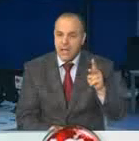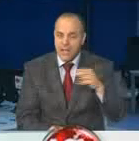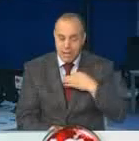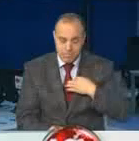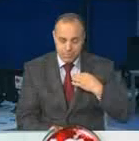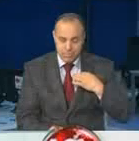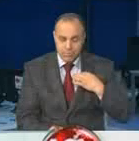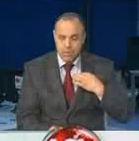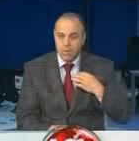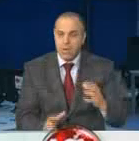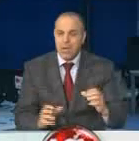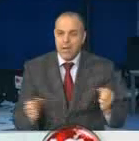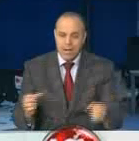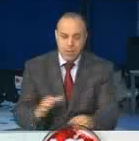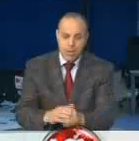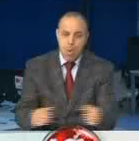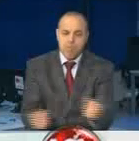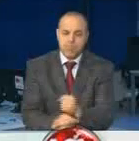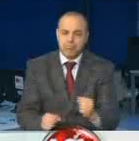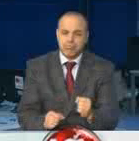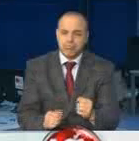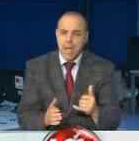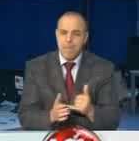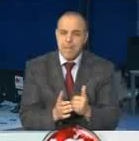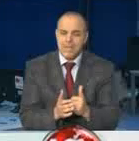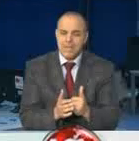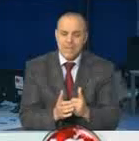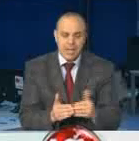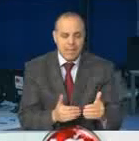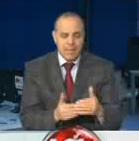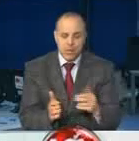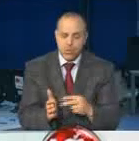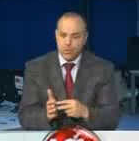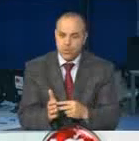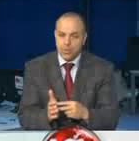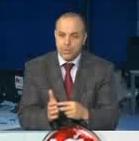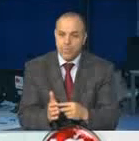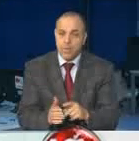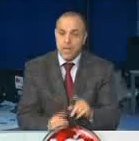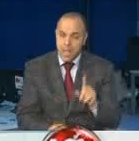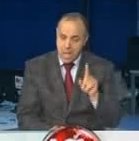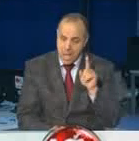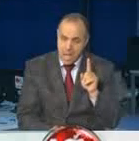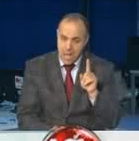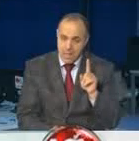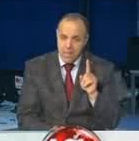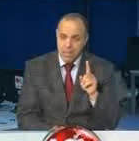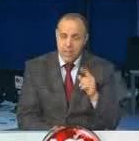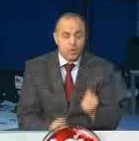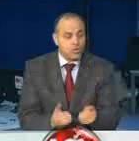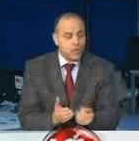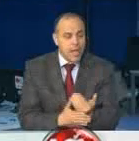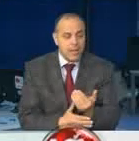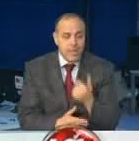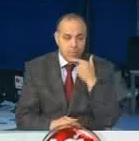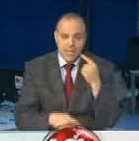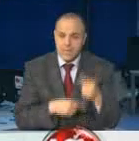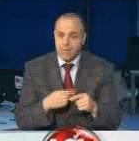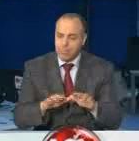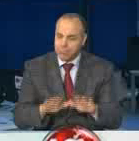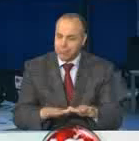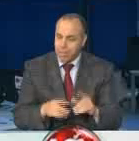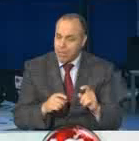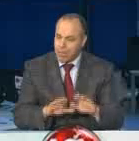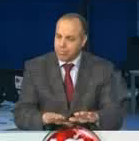المدنيين جراء انفجار سيارة مفخخة في مدينة إعزاز بريف حلب. وتأتي هذه التطورات رغم استمرار الهدنة